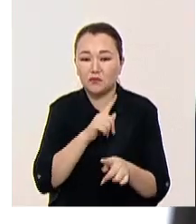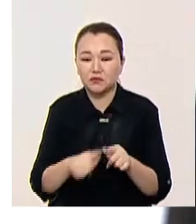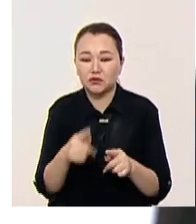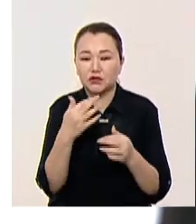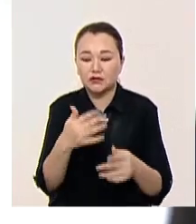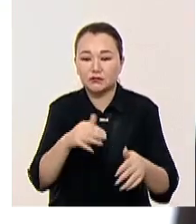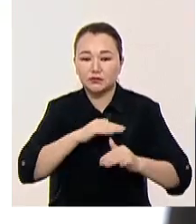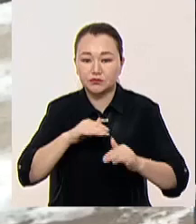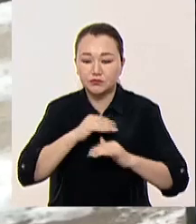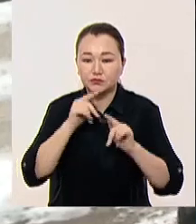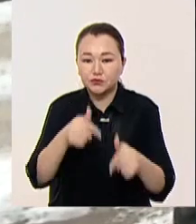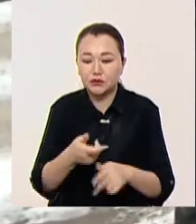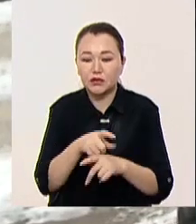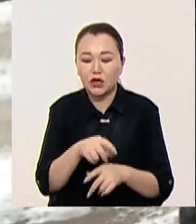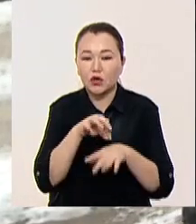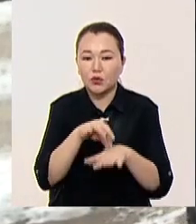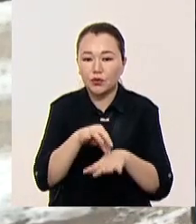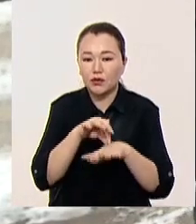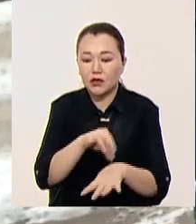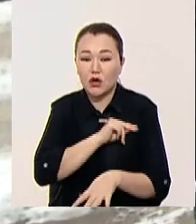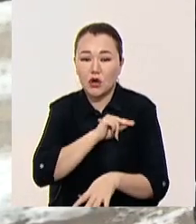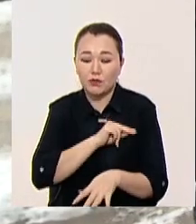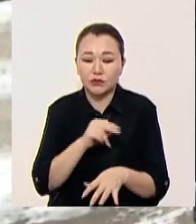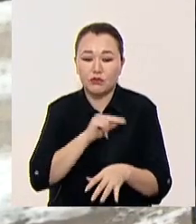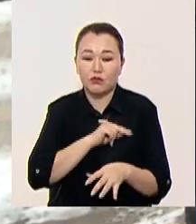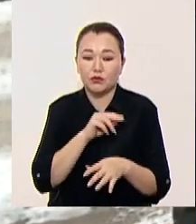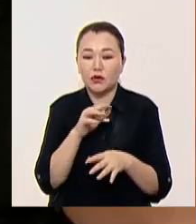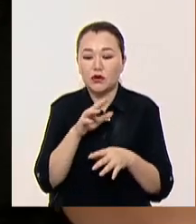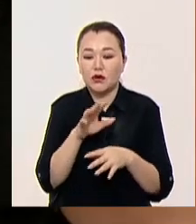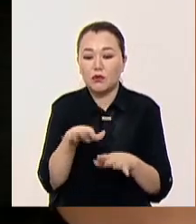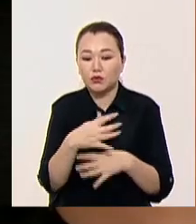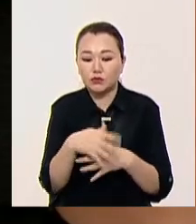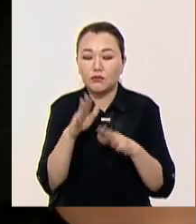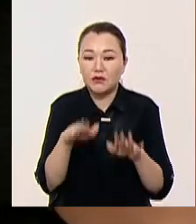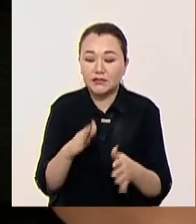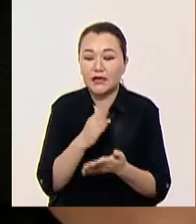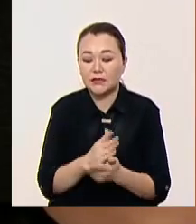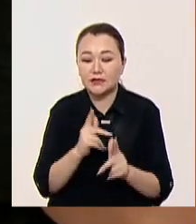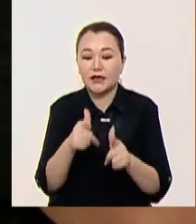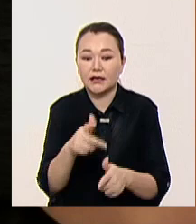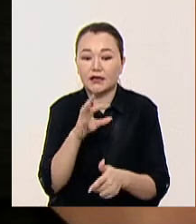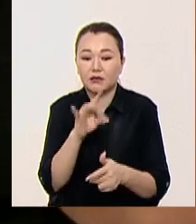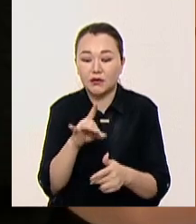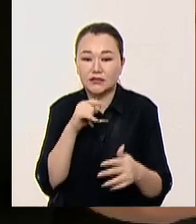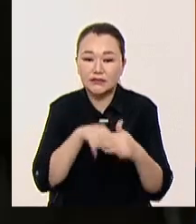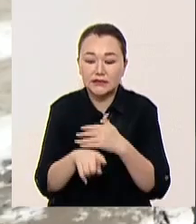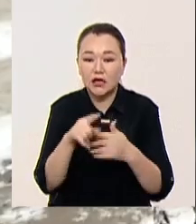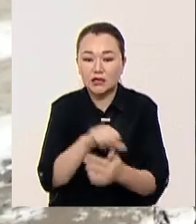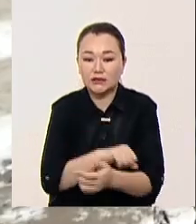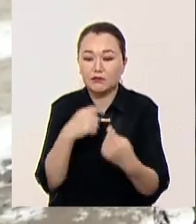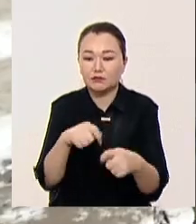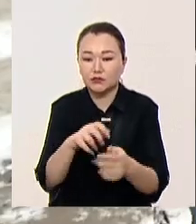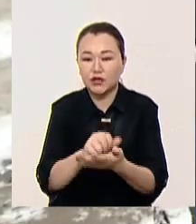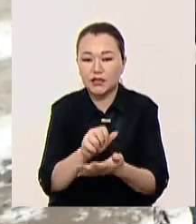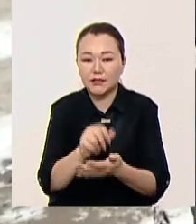бірнеше ұсыныс түскен. Соның бірі курьер қызметі. Яғни бос жұмыс орны бар деген жарнамалардың бірі гиперсілтемемен дәл осы есірткі сатумен